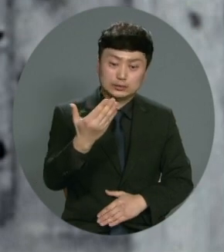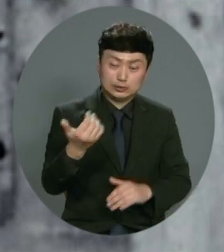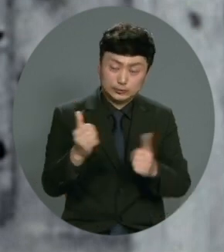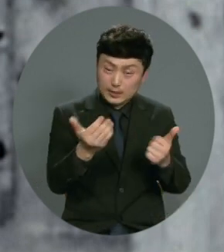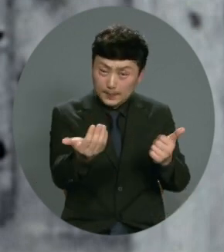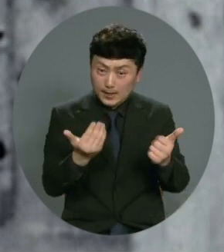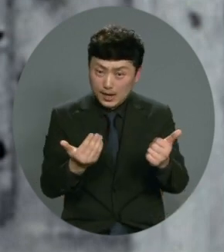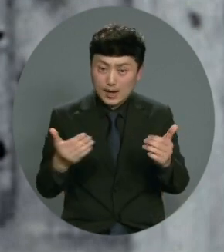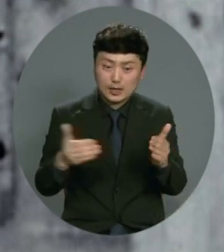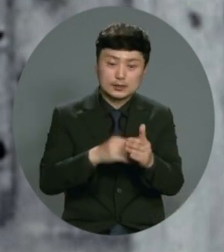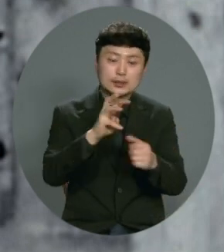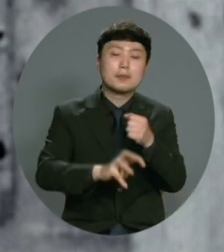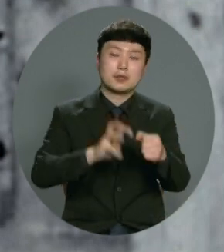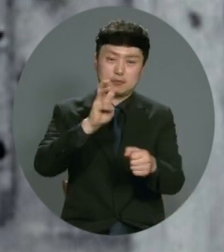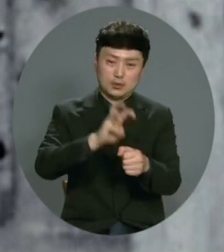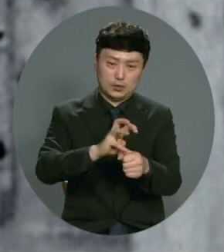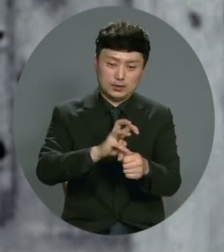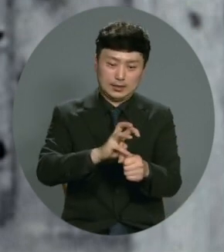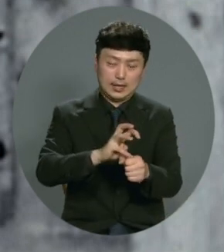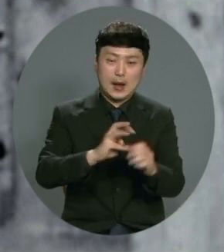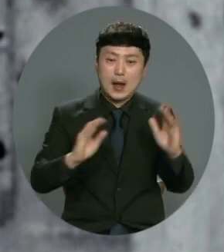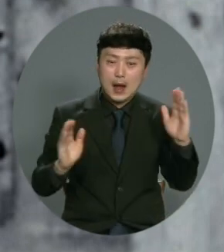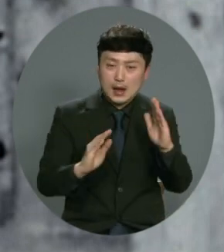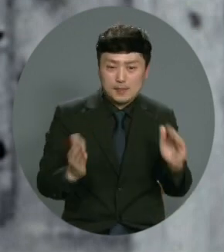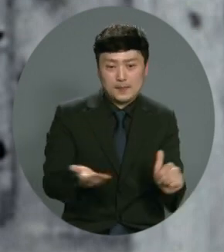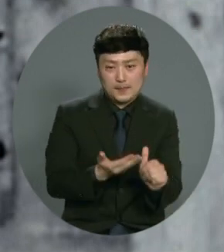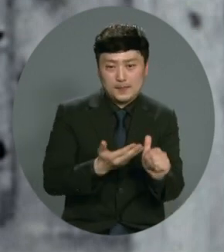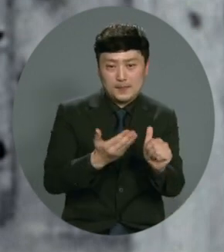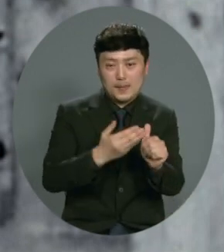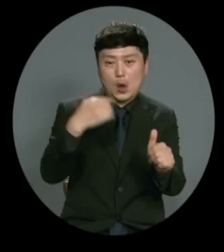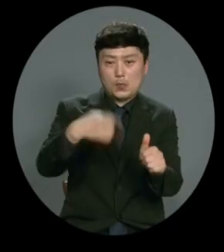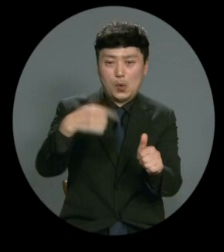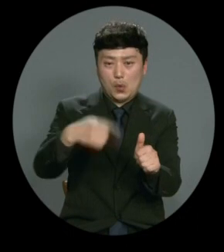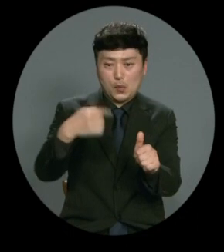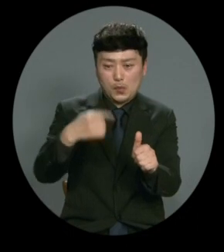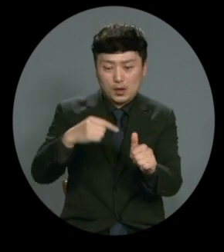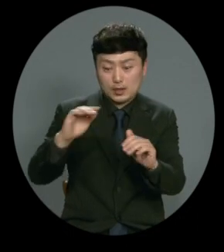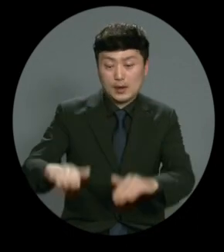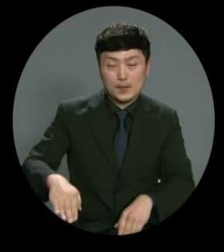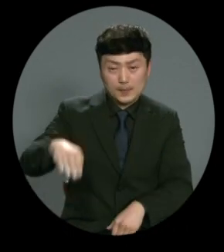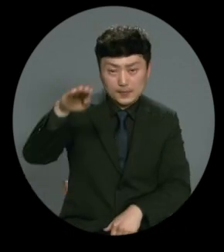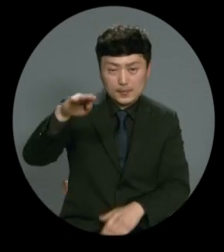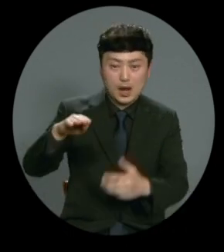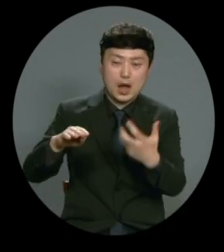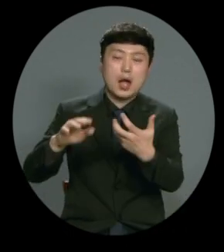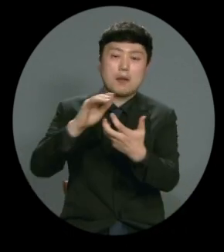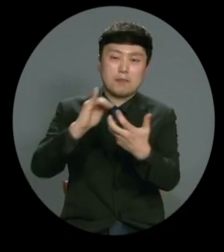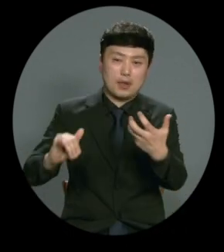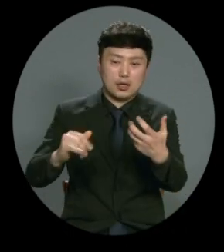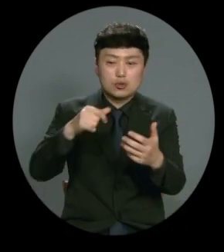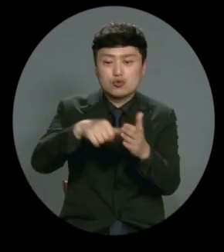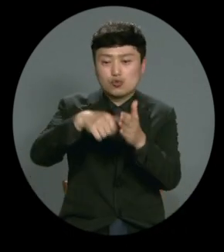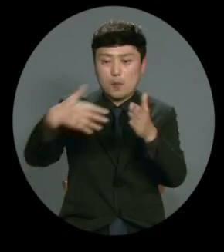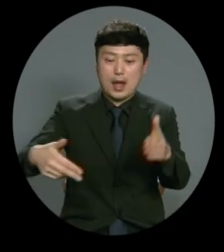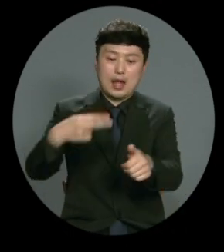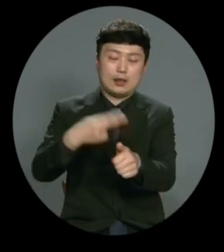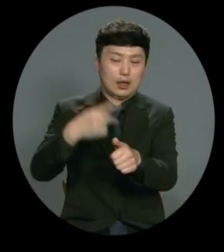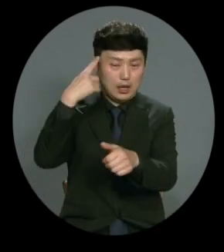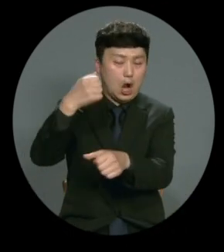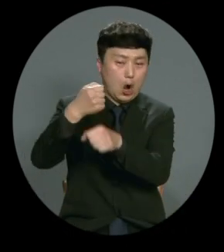전까지 30여년간 인재를 길러냈고 이곳 출신 80여 명이 유수의 대학교수